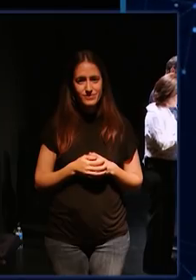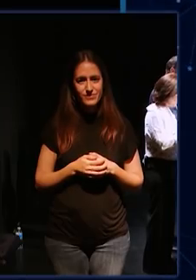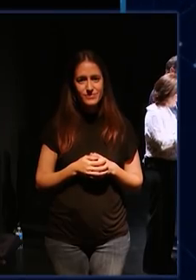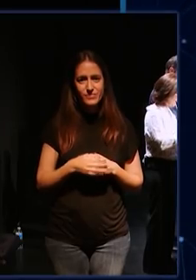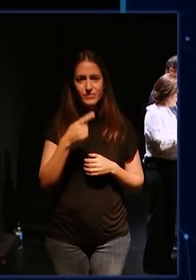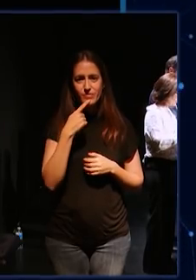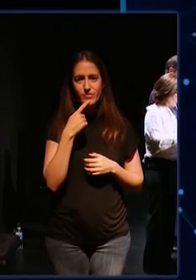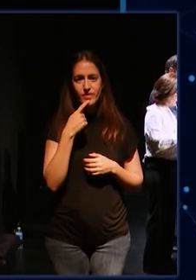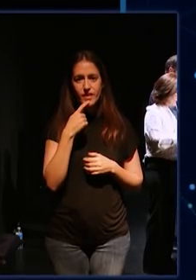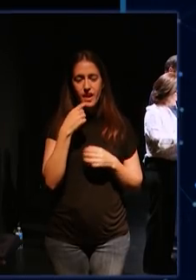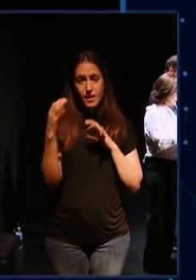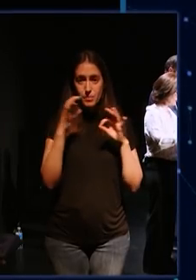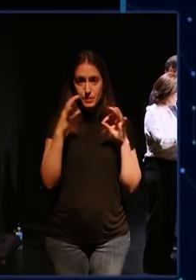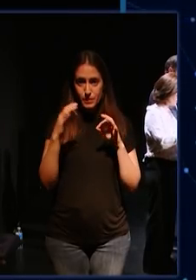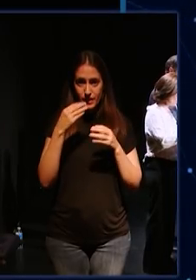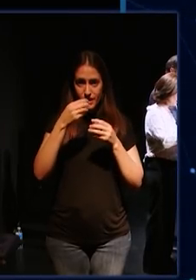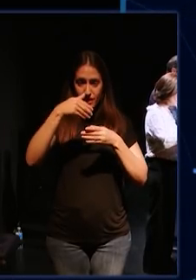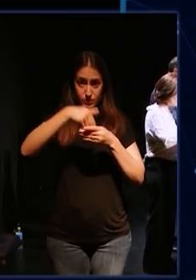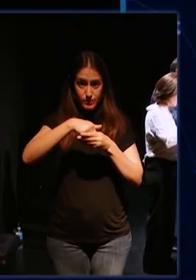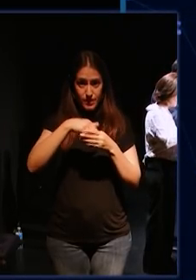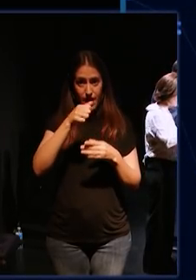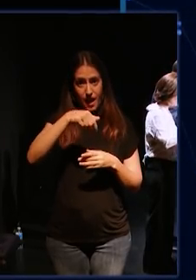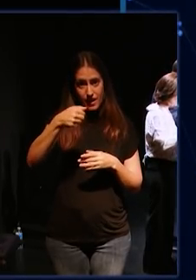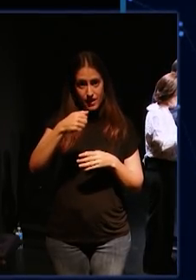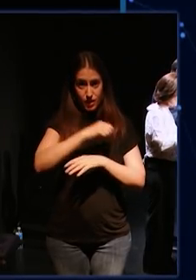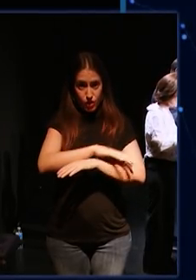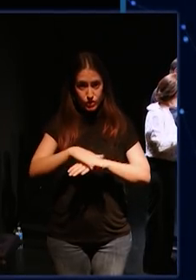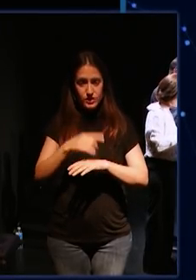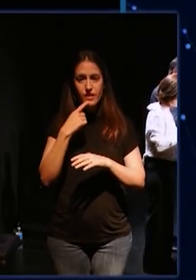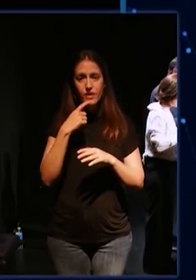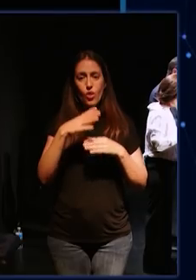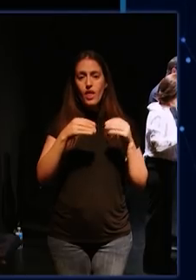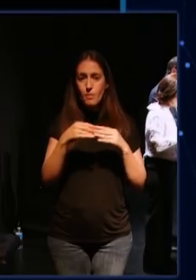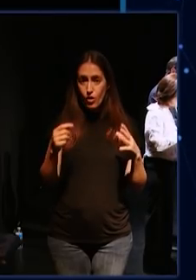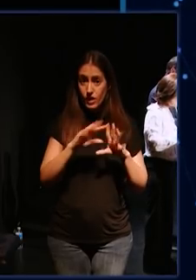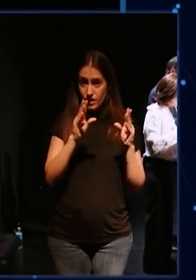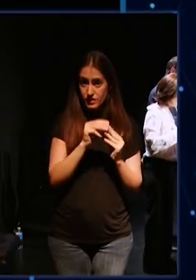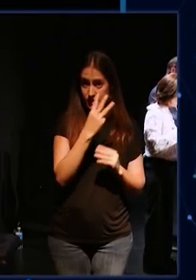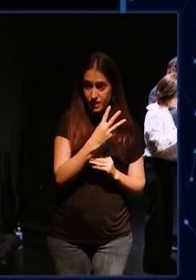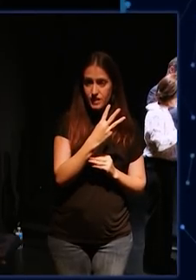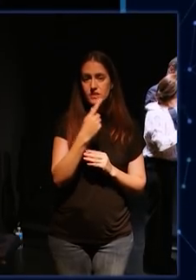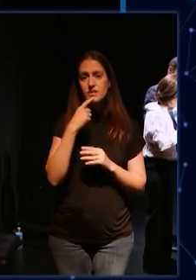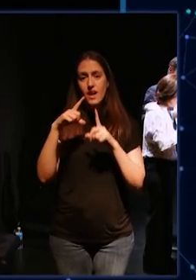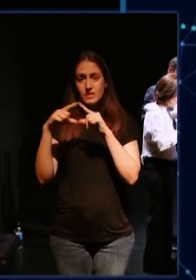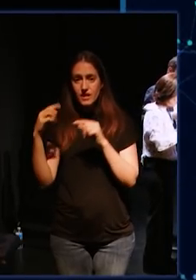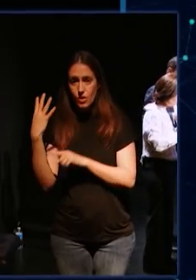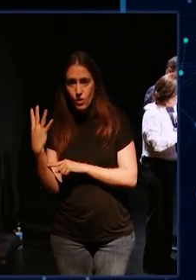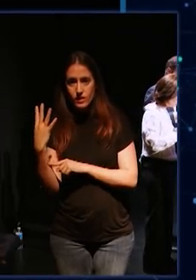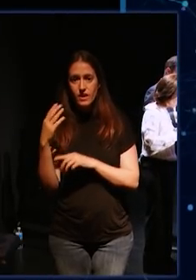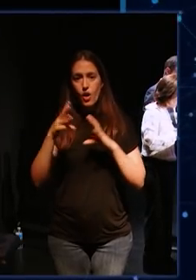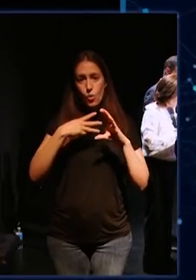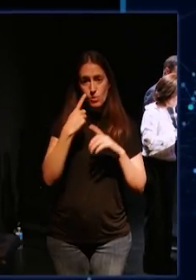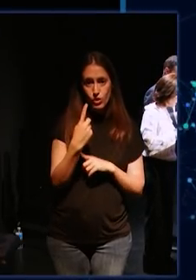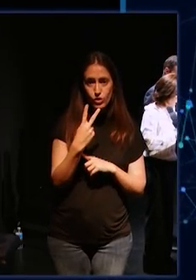amb la porra de l'Anna Costa, que ens diu que Demòcrates s'emportarà 3, Esquerra Republicana 4, la CUP